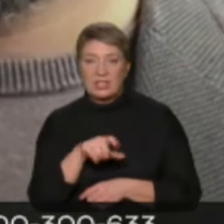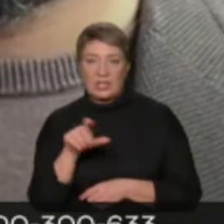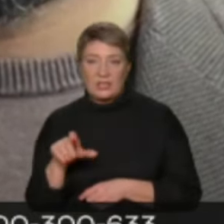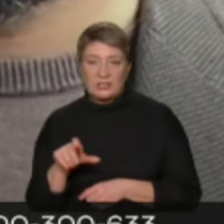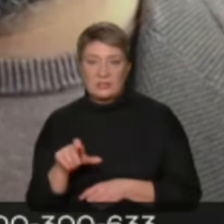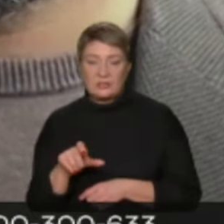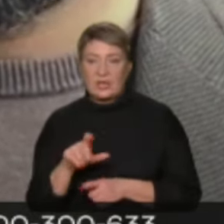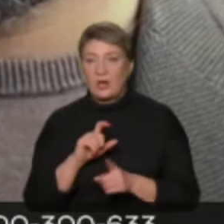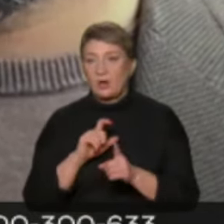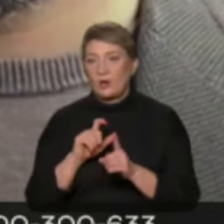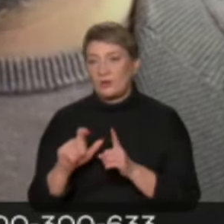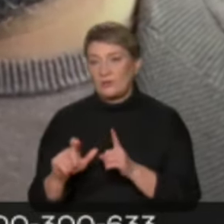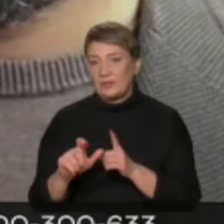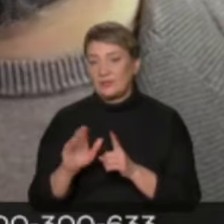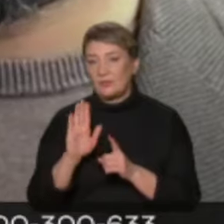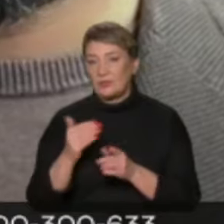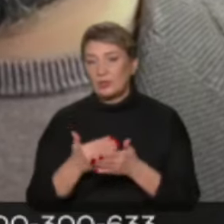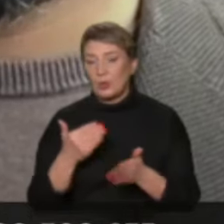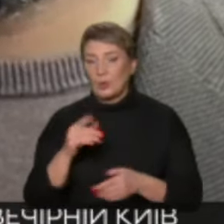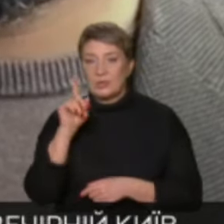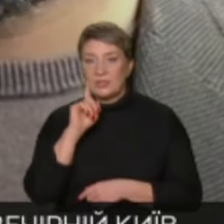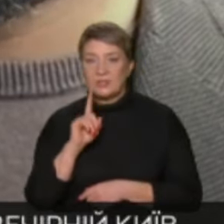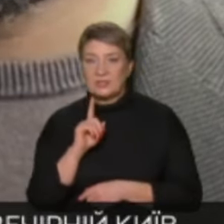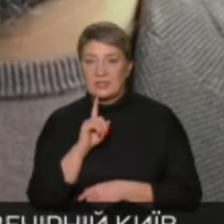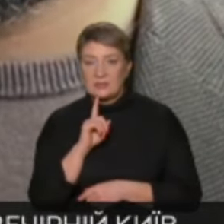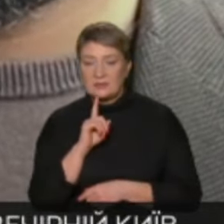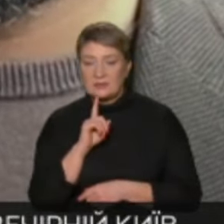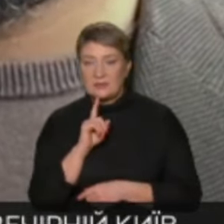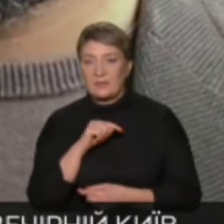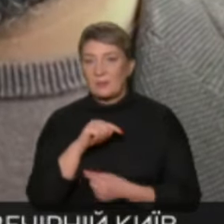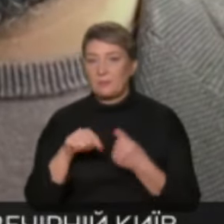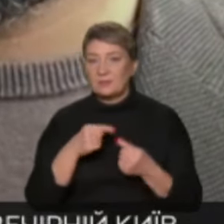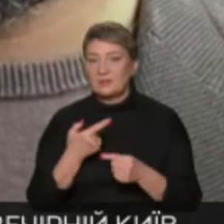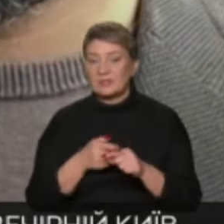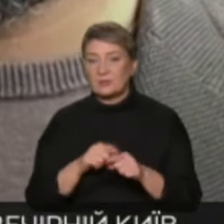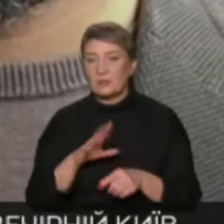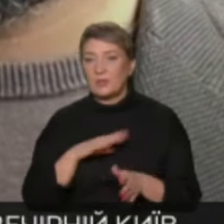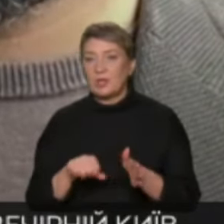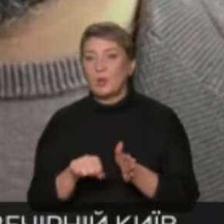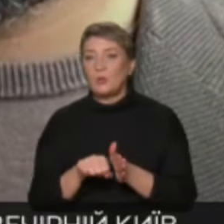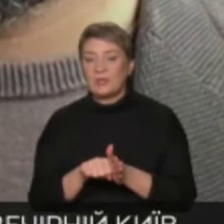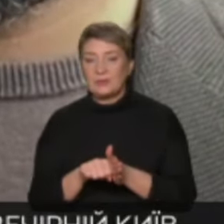всего, ответ будет от Израиля, поскольку именно бизнесмен, который был убит, известен.